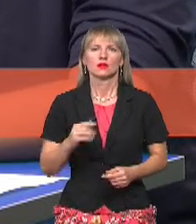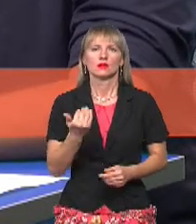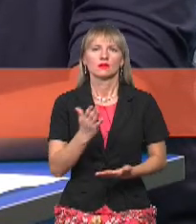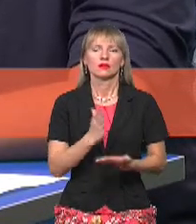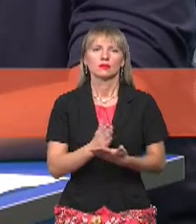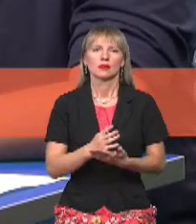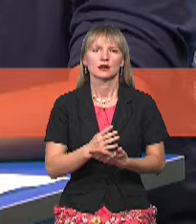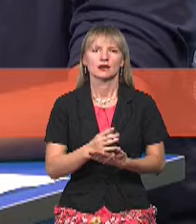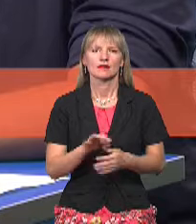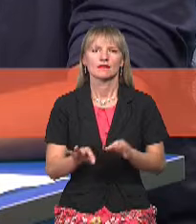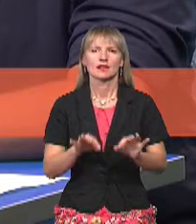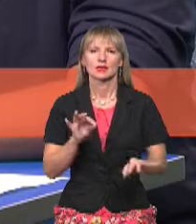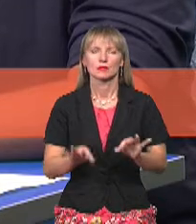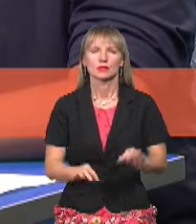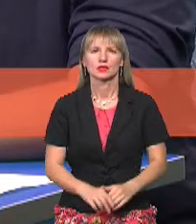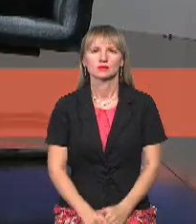відбір?